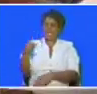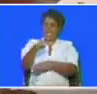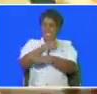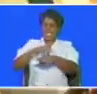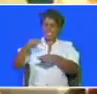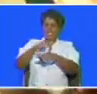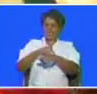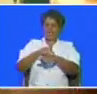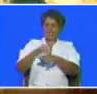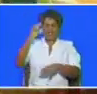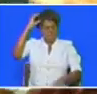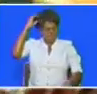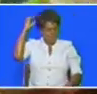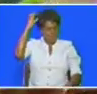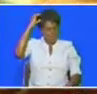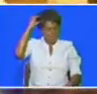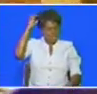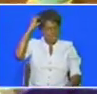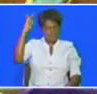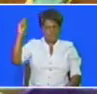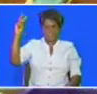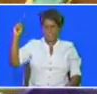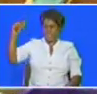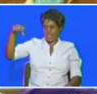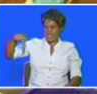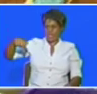wote. Franco Tieno, KTN Leo Wikendi.